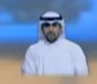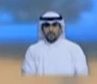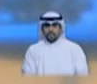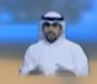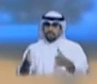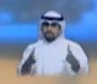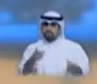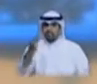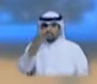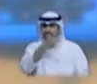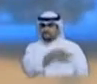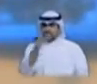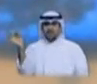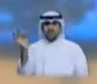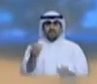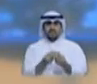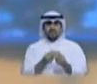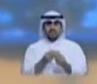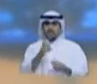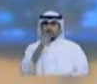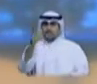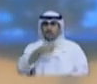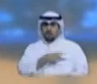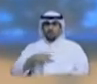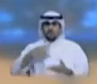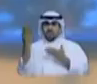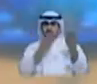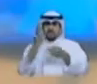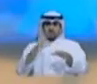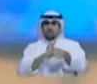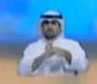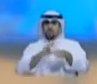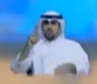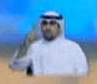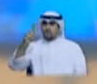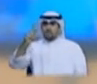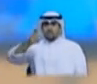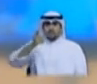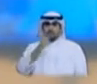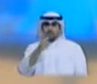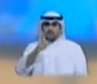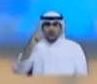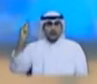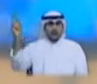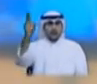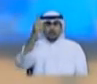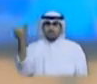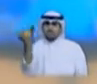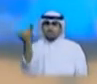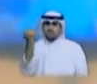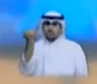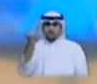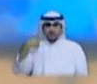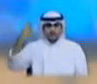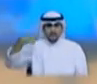إلى باريس، حيث دعا وزير التربية وزير التعليم العالي الدكتور بدر العيسى اليوم إلى مواصلة حشد الجهود الدولية لتوفير التعليم